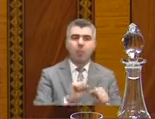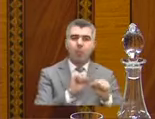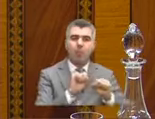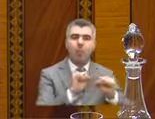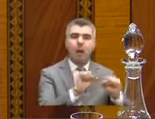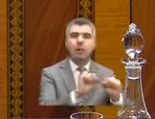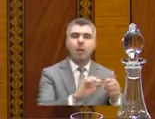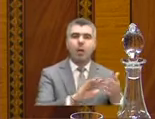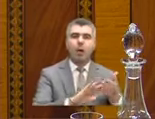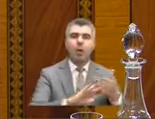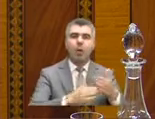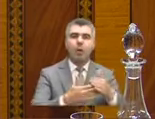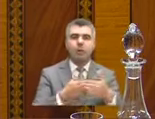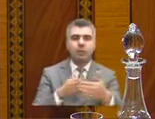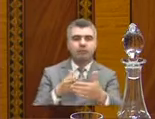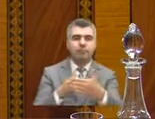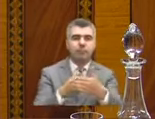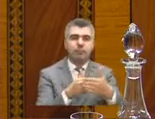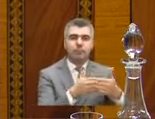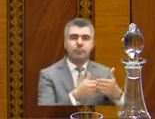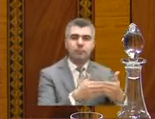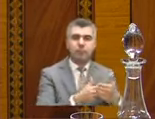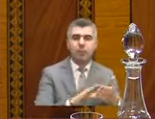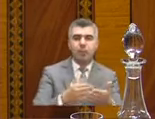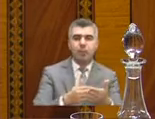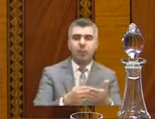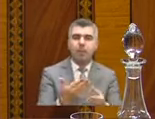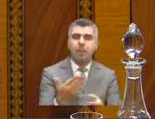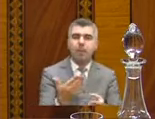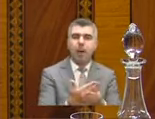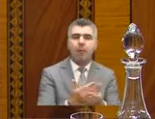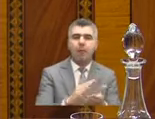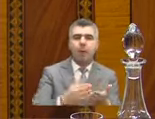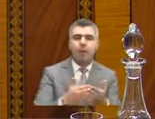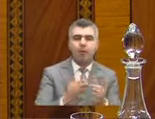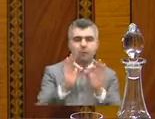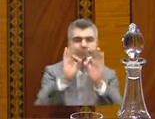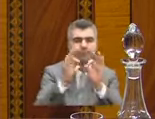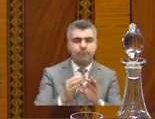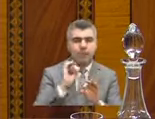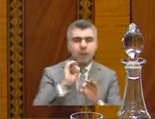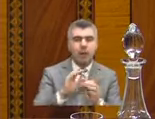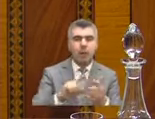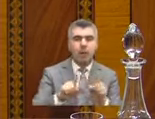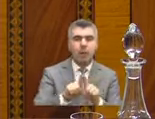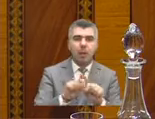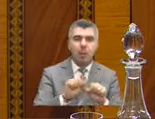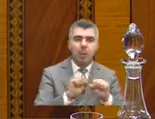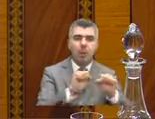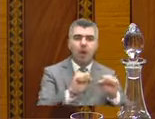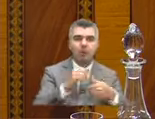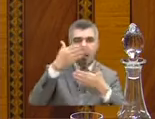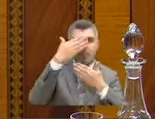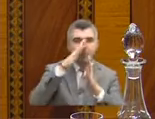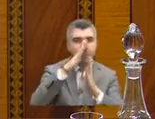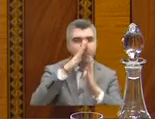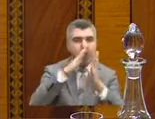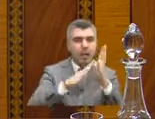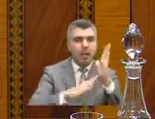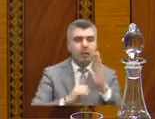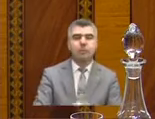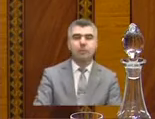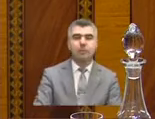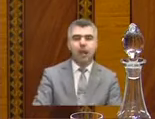مختلف التحديات ومعالجة القضايا الكبرى التي تواجهها بلادنا، بما يستجيب